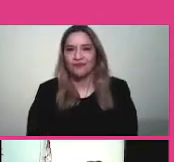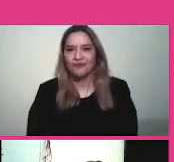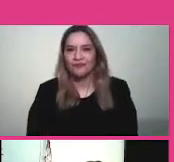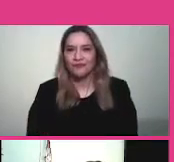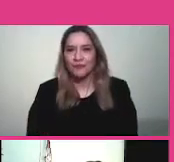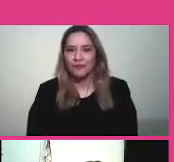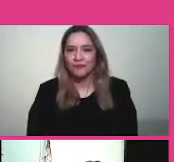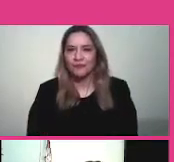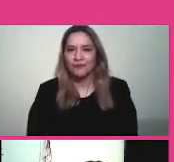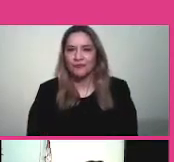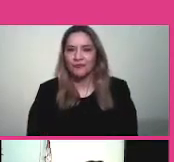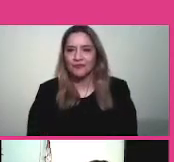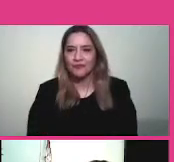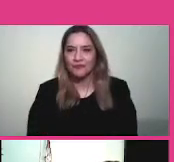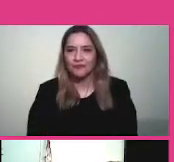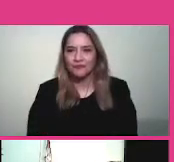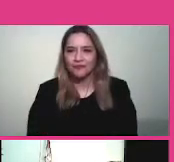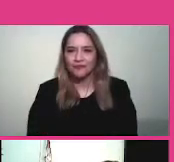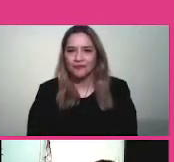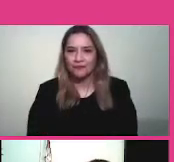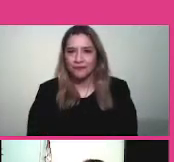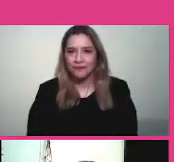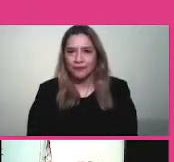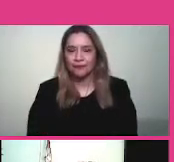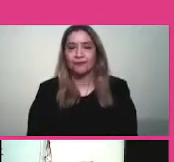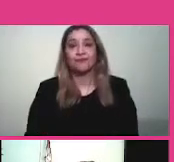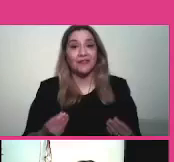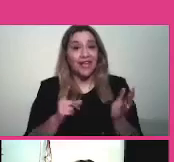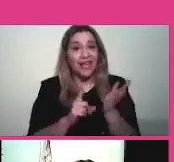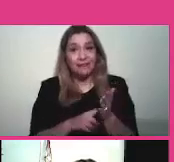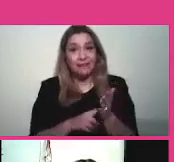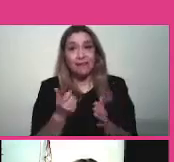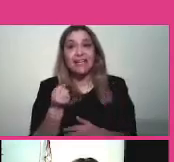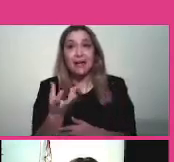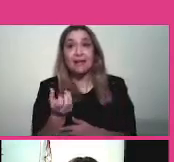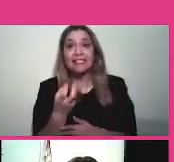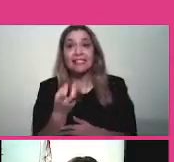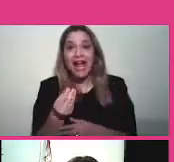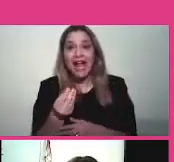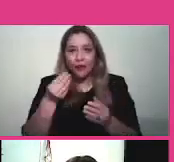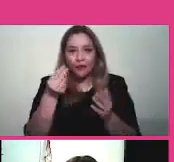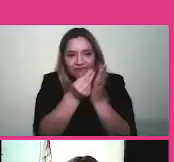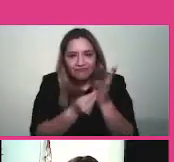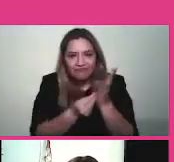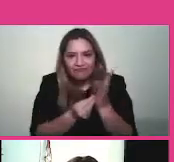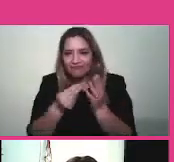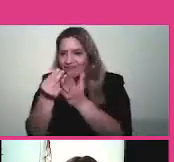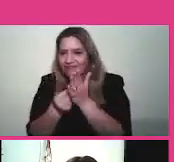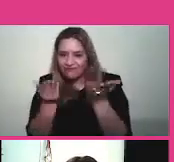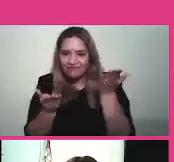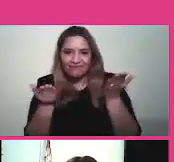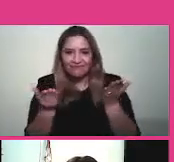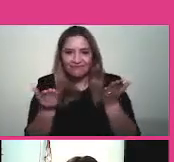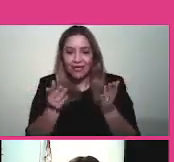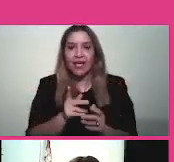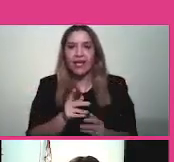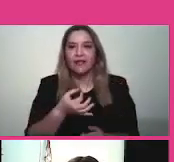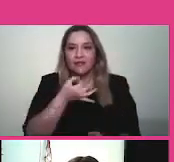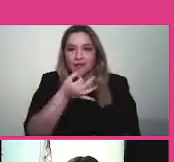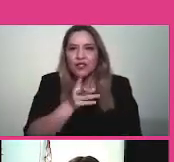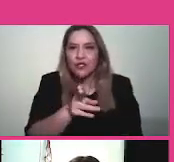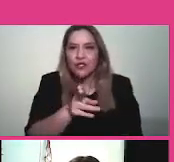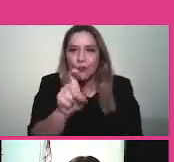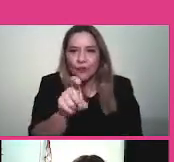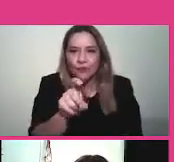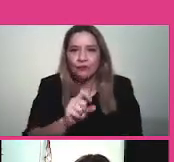Θα έπρεπε να μετράω πόντους κανονικά. Top. Και